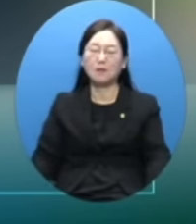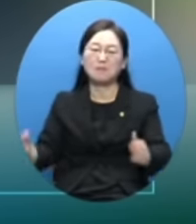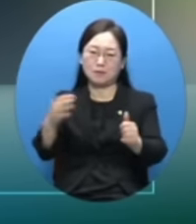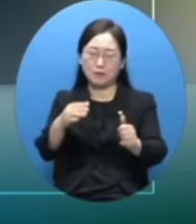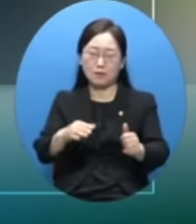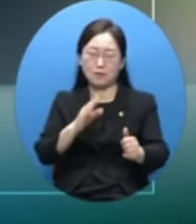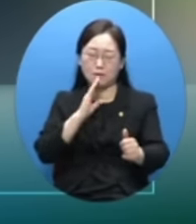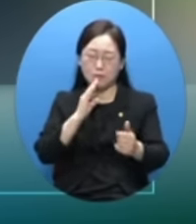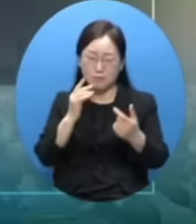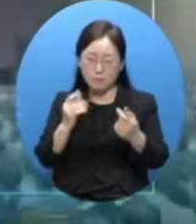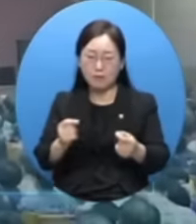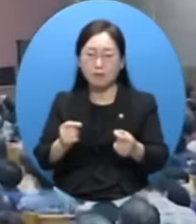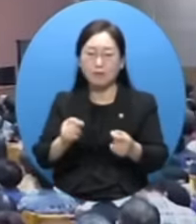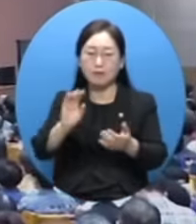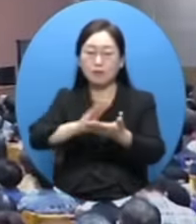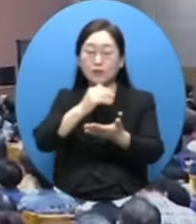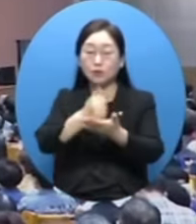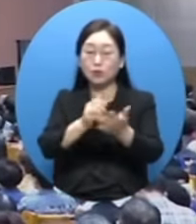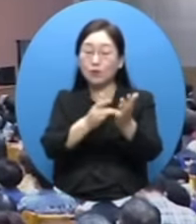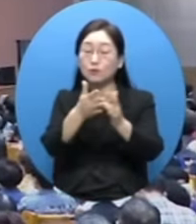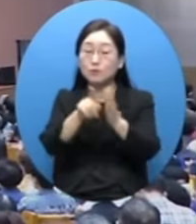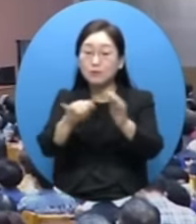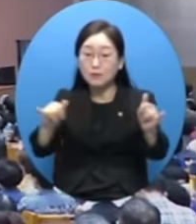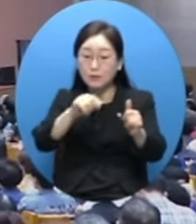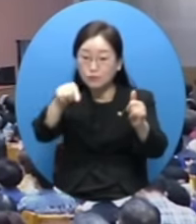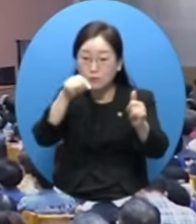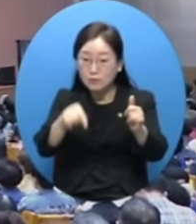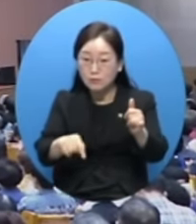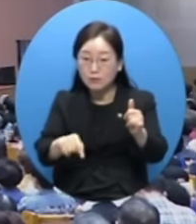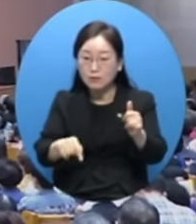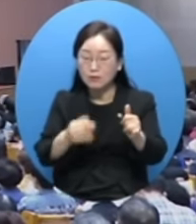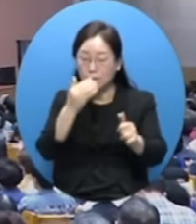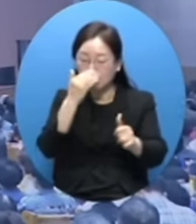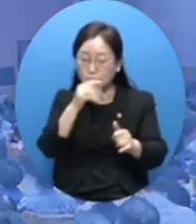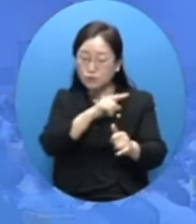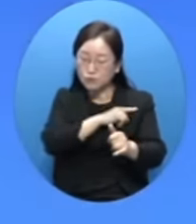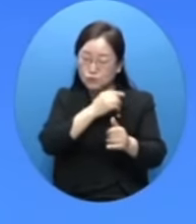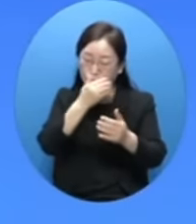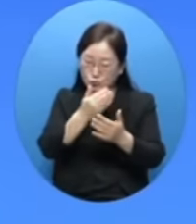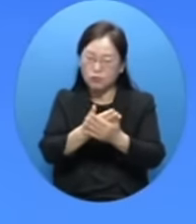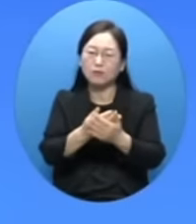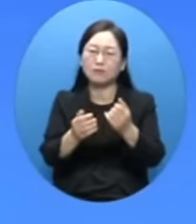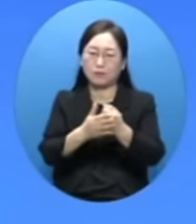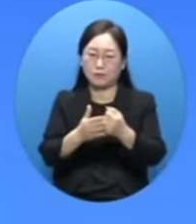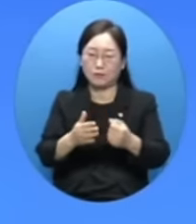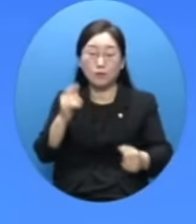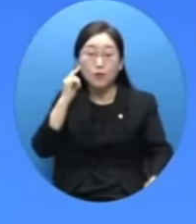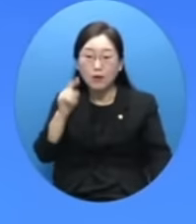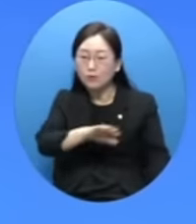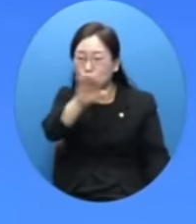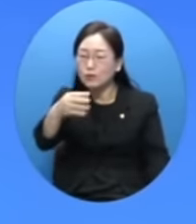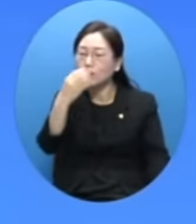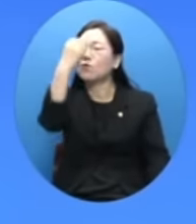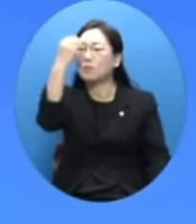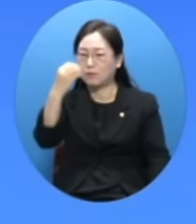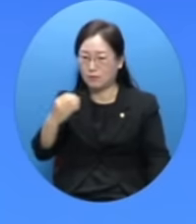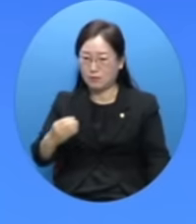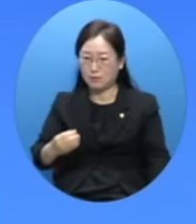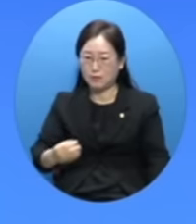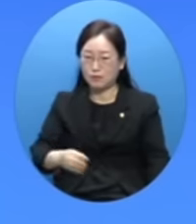그만큼 그리스도인의 삶에서 겸손의 중요함을 말씀하신 것입니다. 왜? 우리가 교만 덩어리니까. 우린